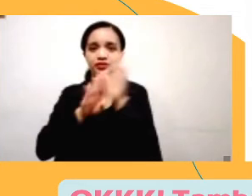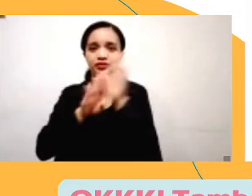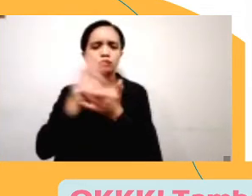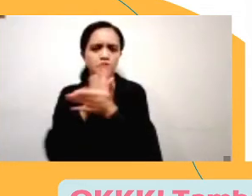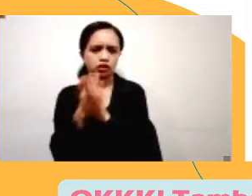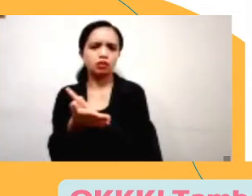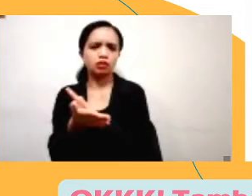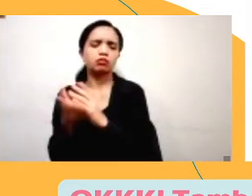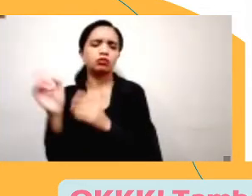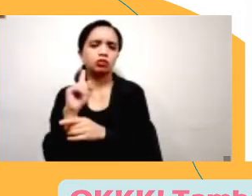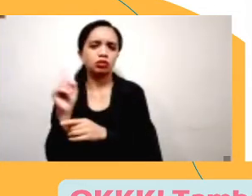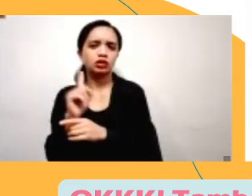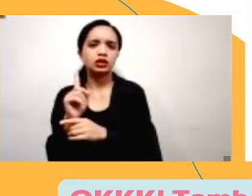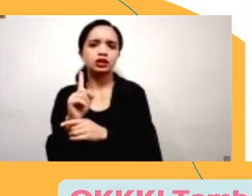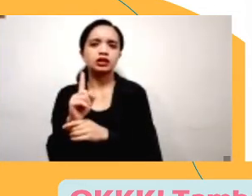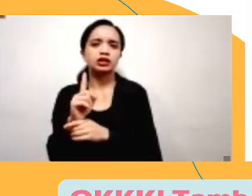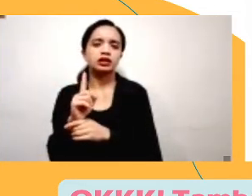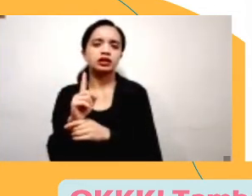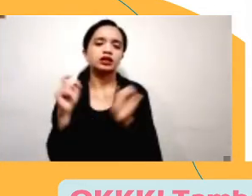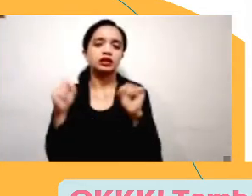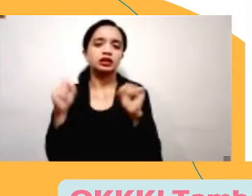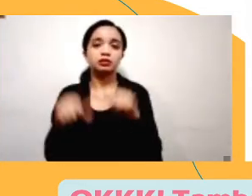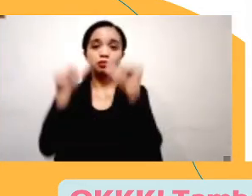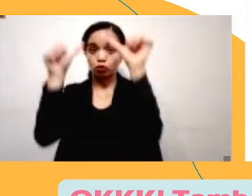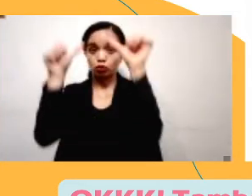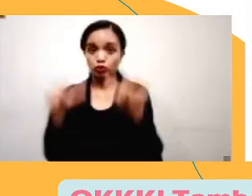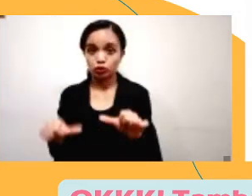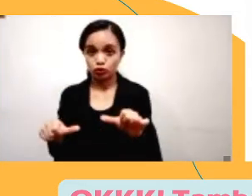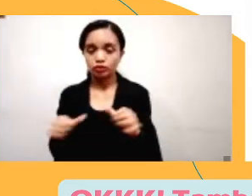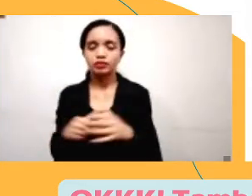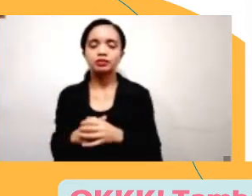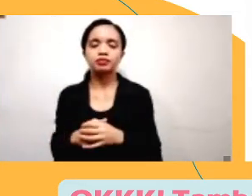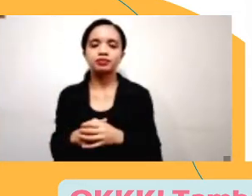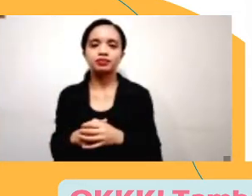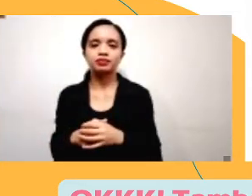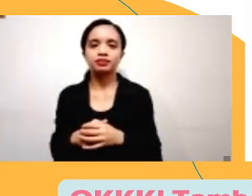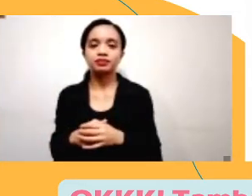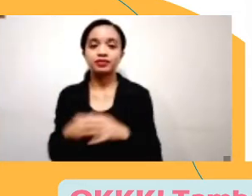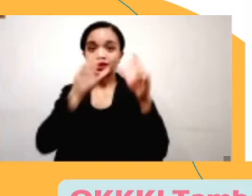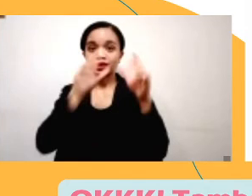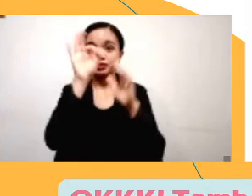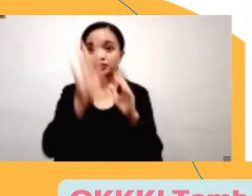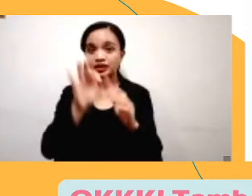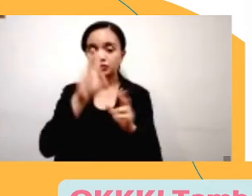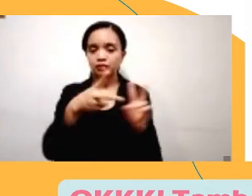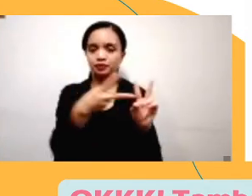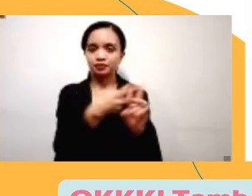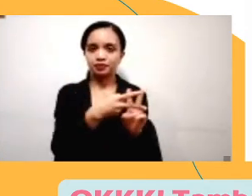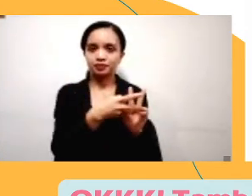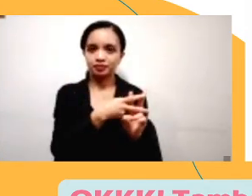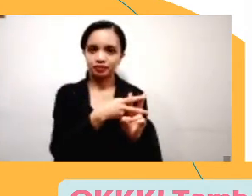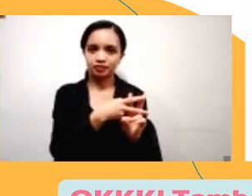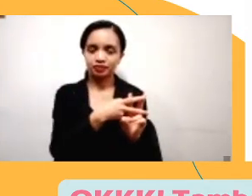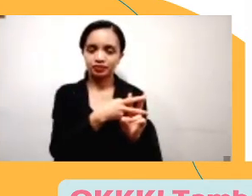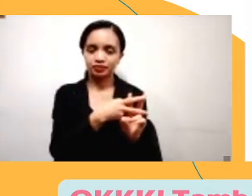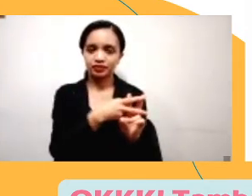mga kapasidad. No? So, i-post yung inyong mga nilikha sa Facebook gamit ang ating hashtag na